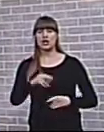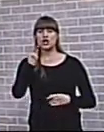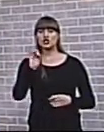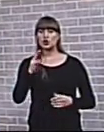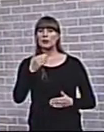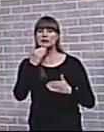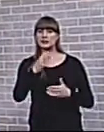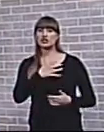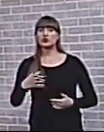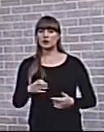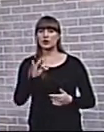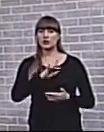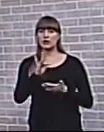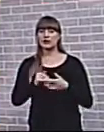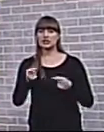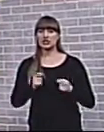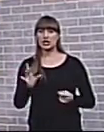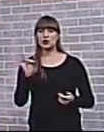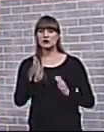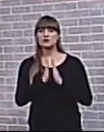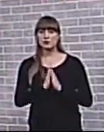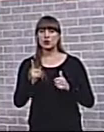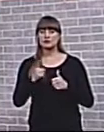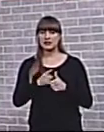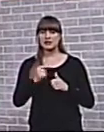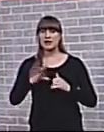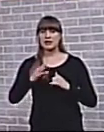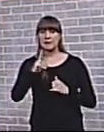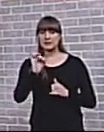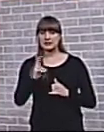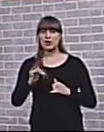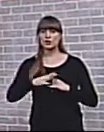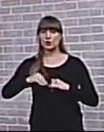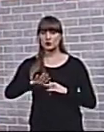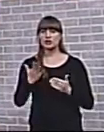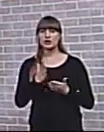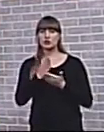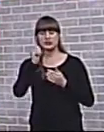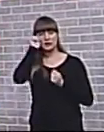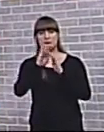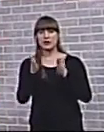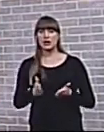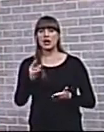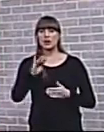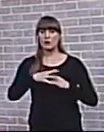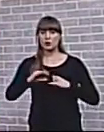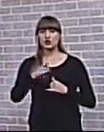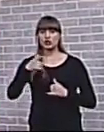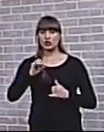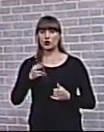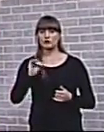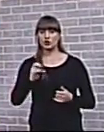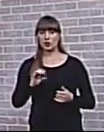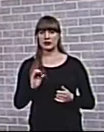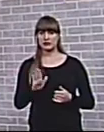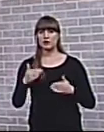Чернобыльцы обратились к губернатору и градоначальнику Ростова с просьбой назвать безымянную площадь, на которой стоит мемориал, площадью героев-чернобыльцев. Елена